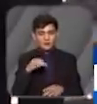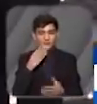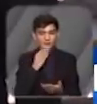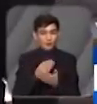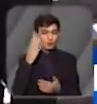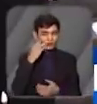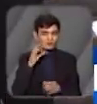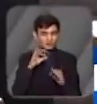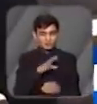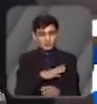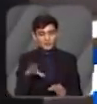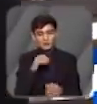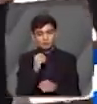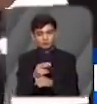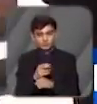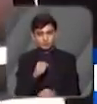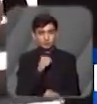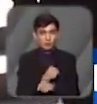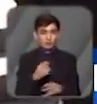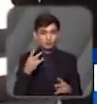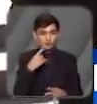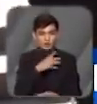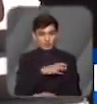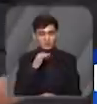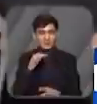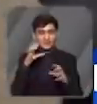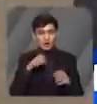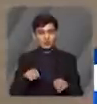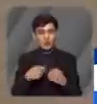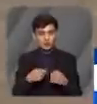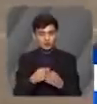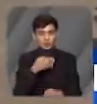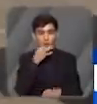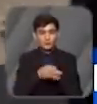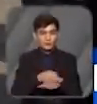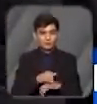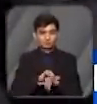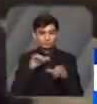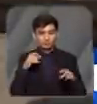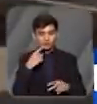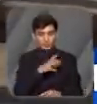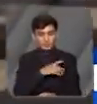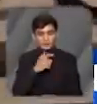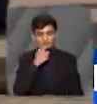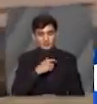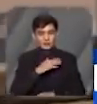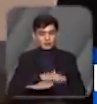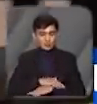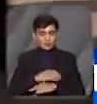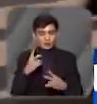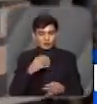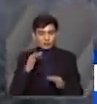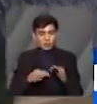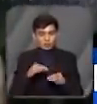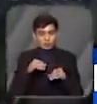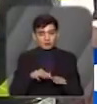үшін қудалауды, қысым көрсетуді тоқтату керек. Сондай-ақ заң бұзушылықтарға жауапкершілікті күшейтіп, әділ тәуелсіз сот жүйесін құру